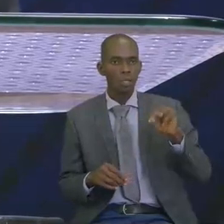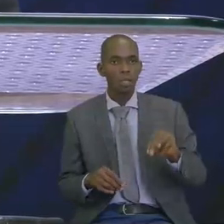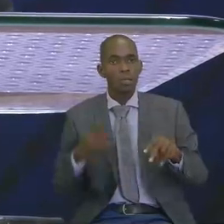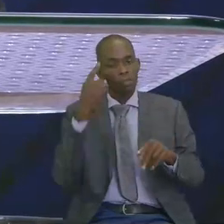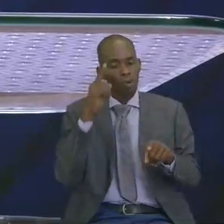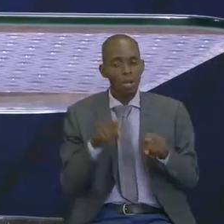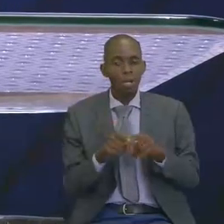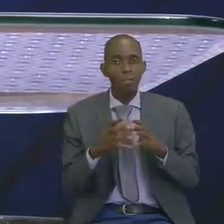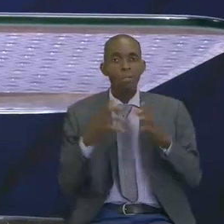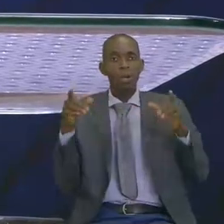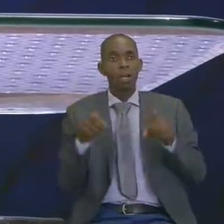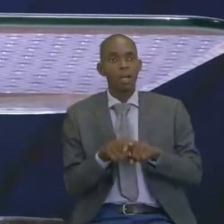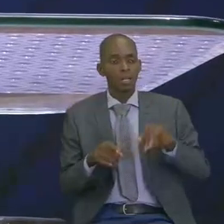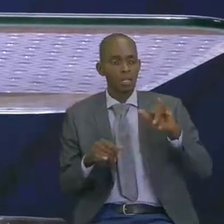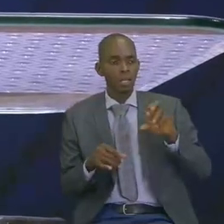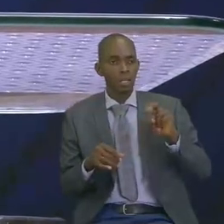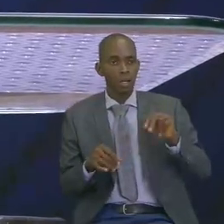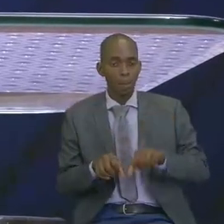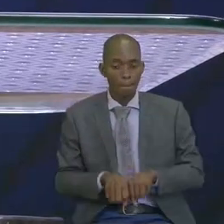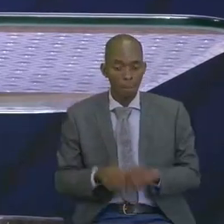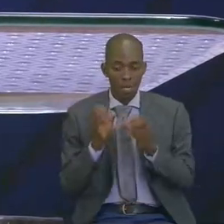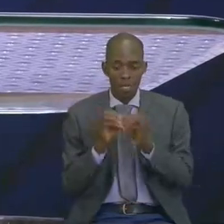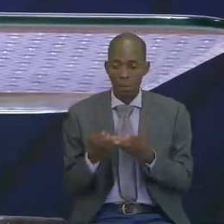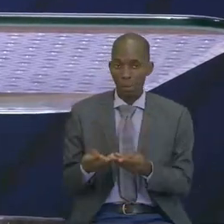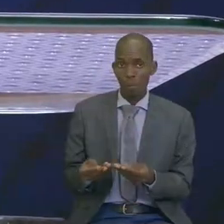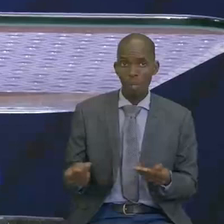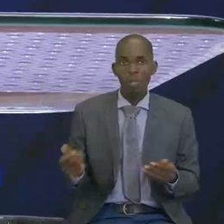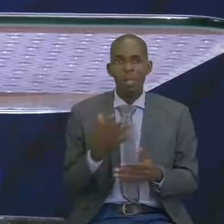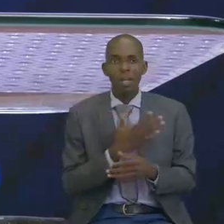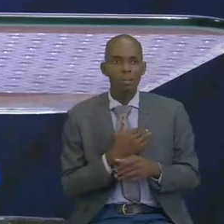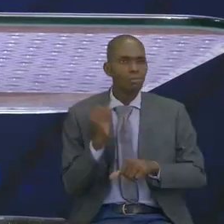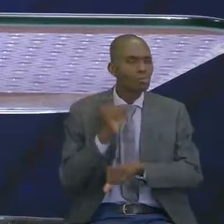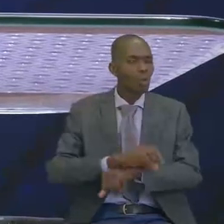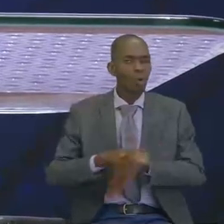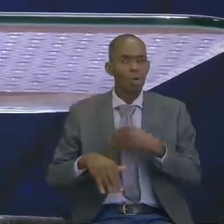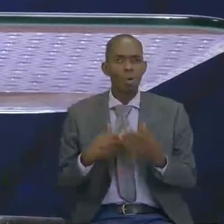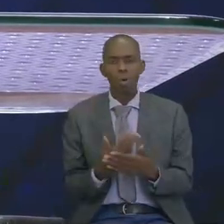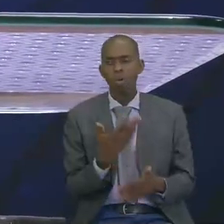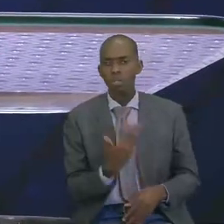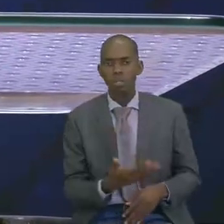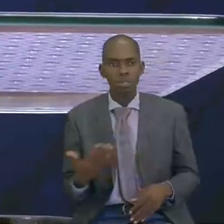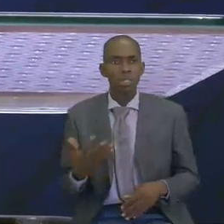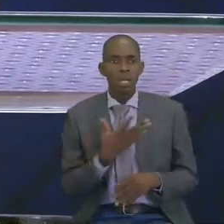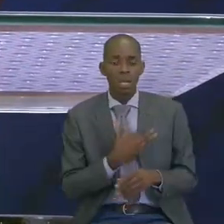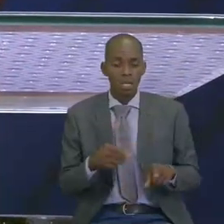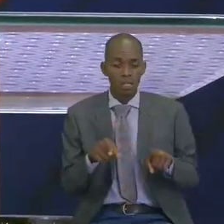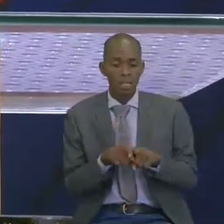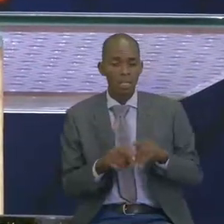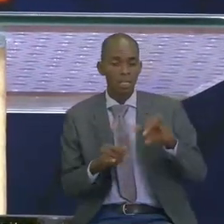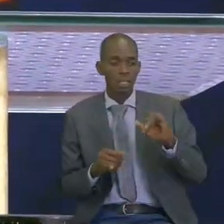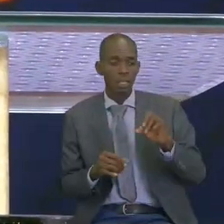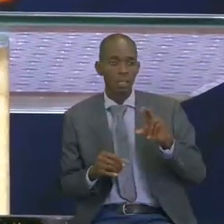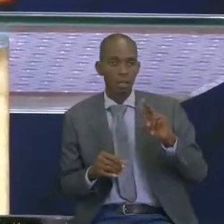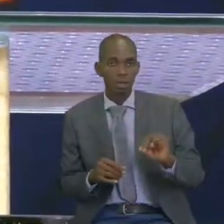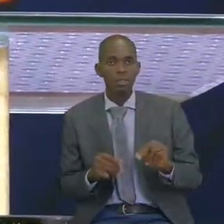que le fer brise et rompt tout, il brisera et rompra tout comme le fer